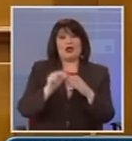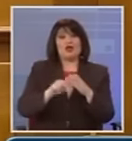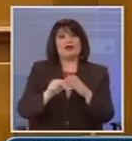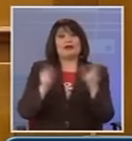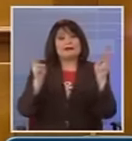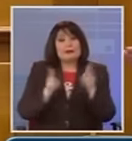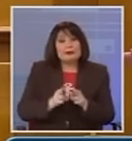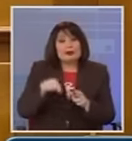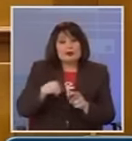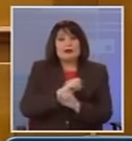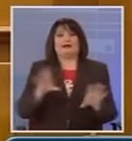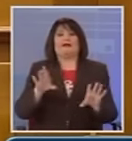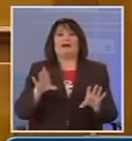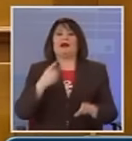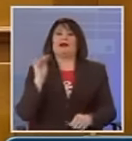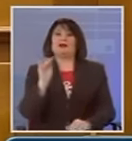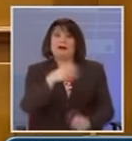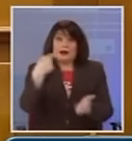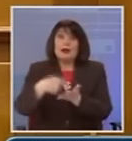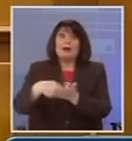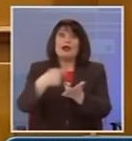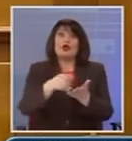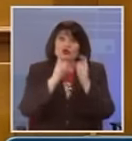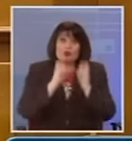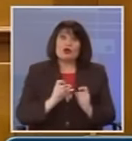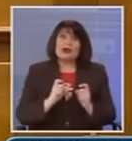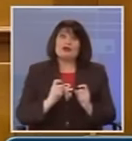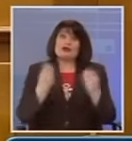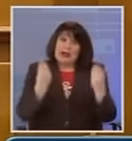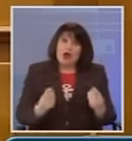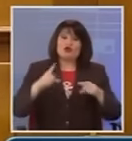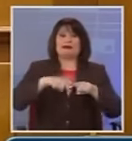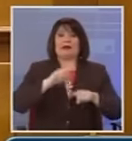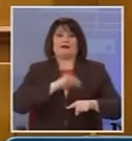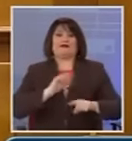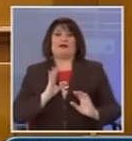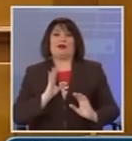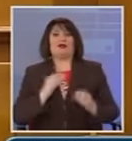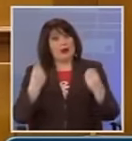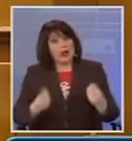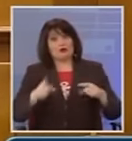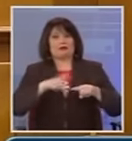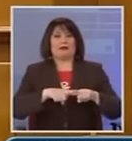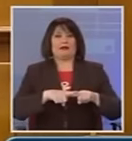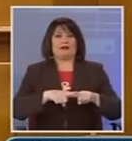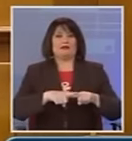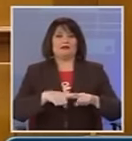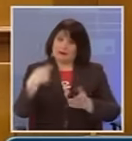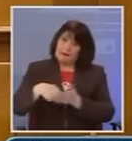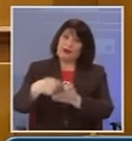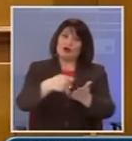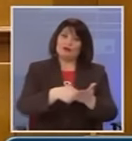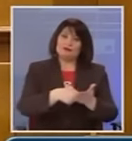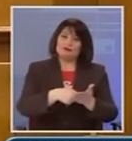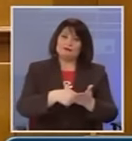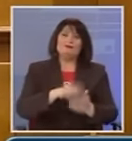λιγότερα και τώρα ξαφνικά τον καλείται να πληρώσει τις υποχρεώσεις του για το καλό της πατρίδας. Για το καλό της πατρίδας. Να τις πληρώσει.